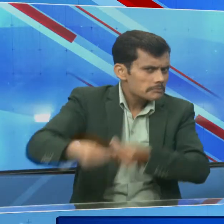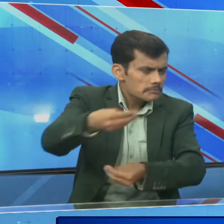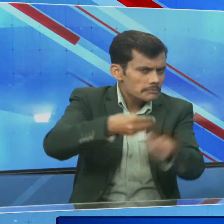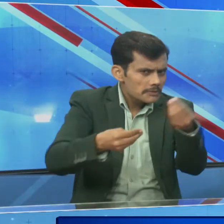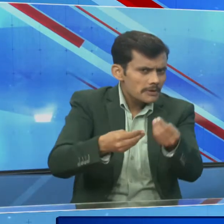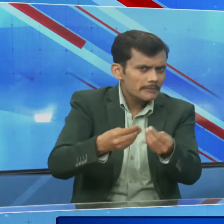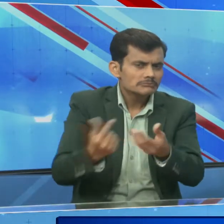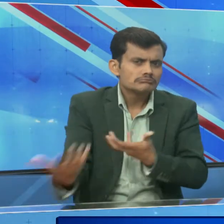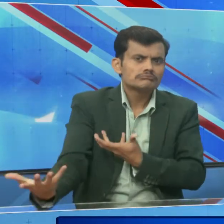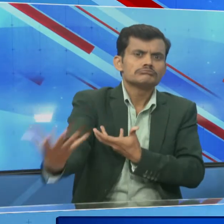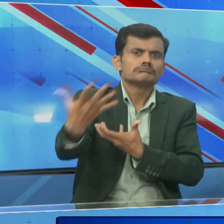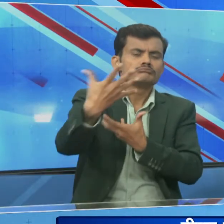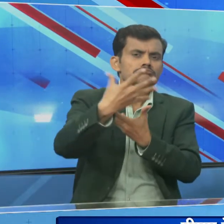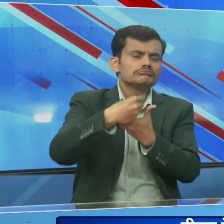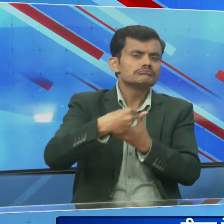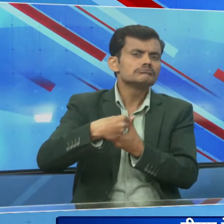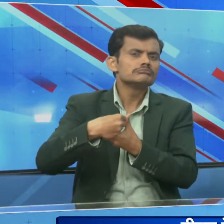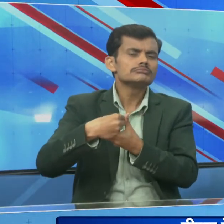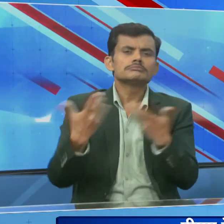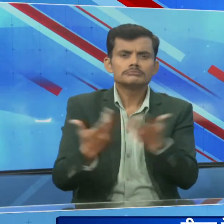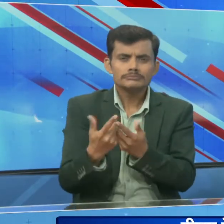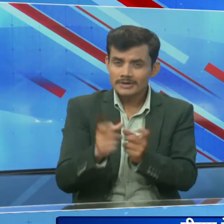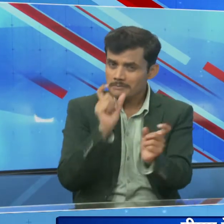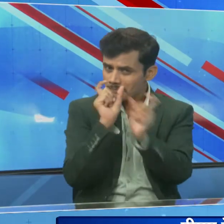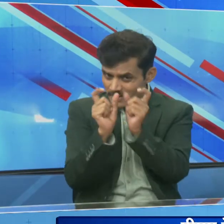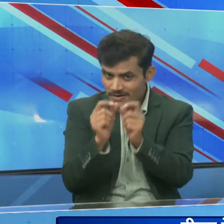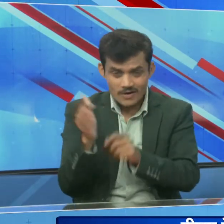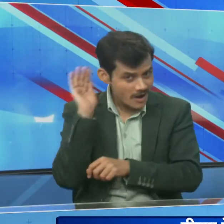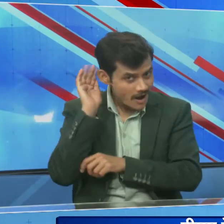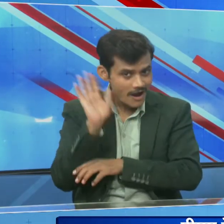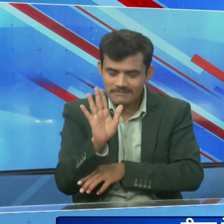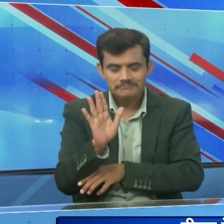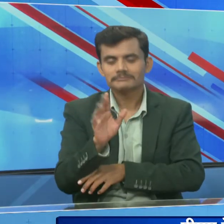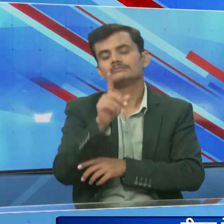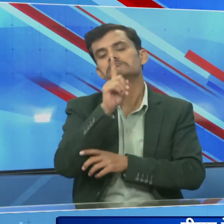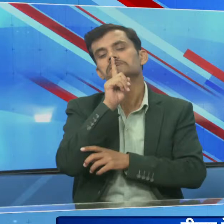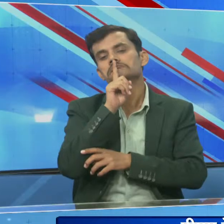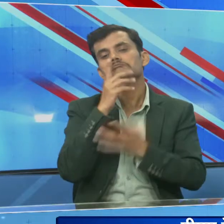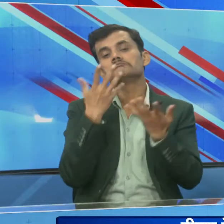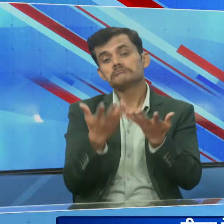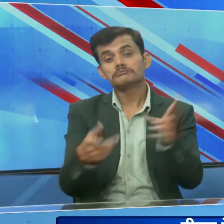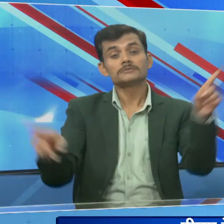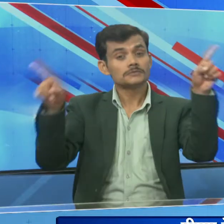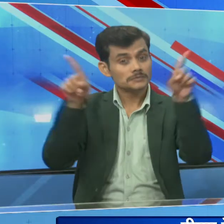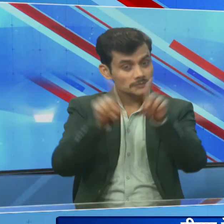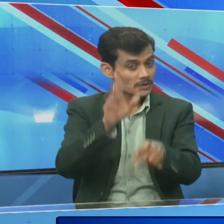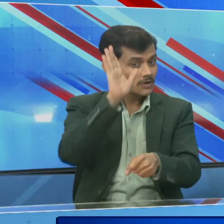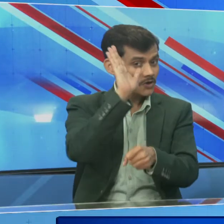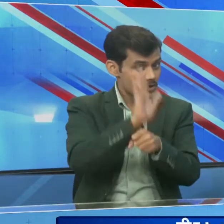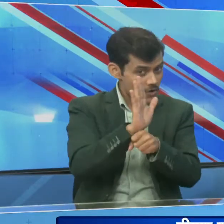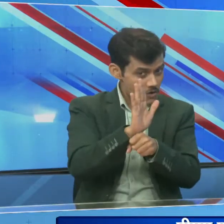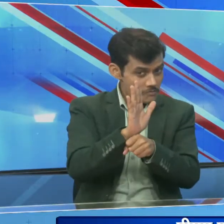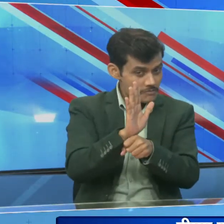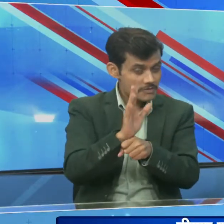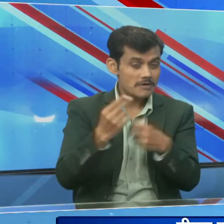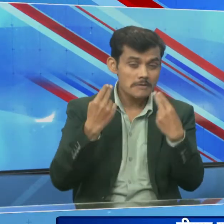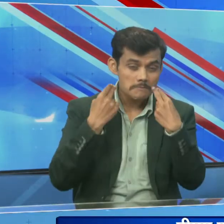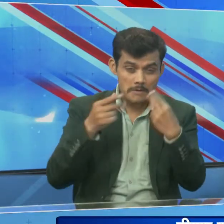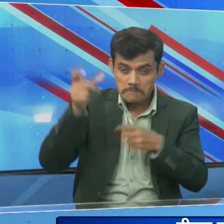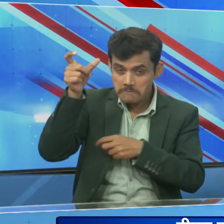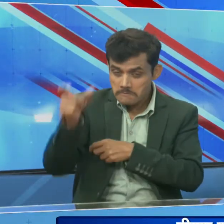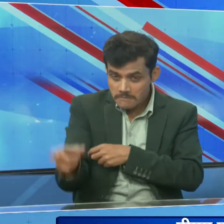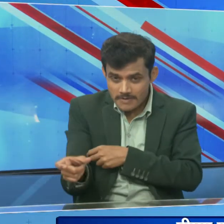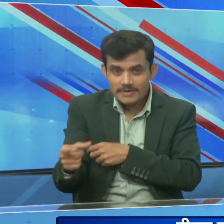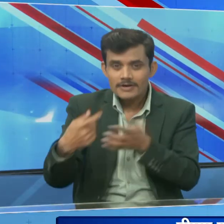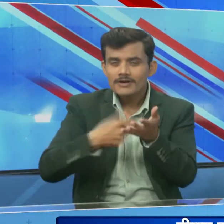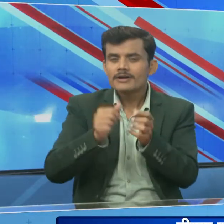पैसे लूटे हैं एक शब्द बोलते हैं क्या? कांग्रेस के ये युवराज केरला